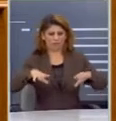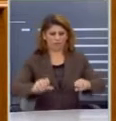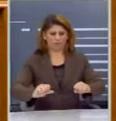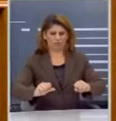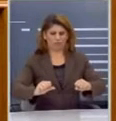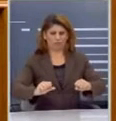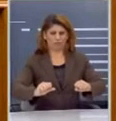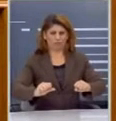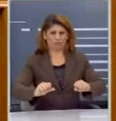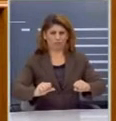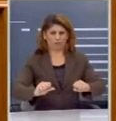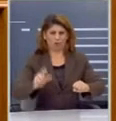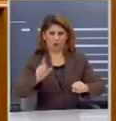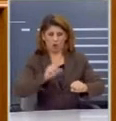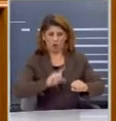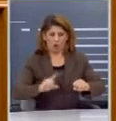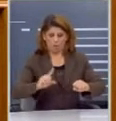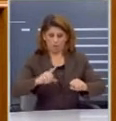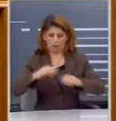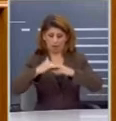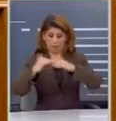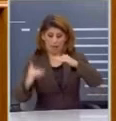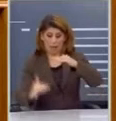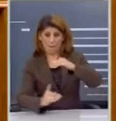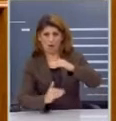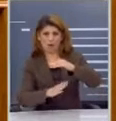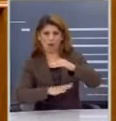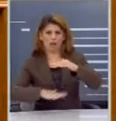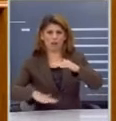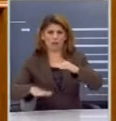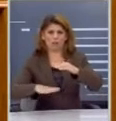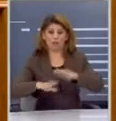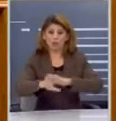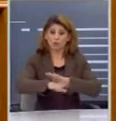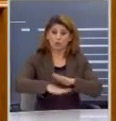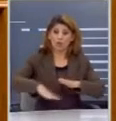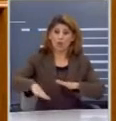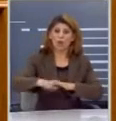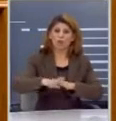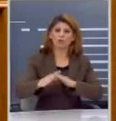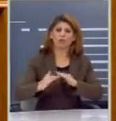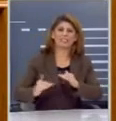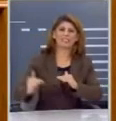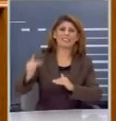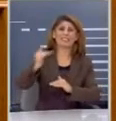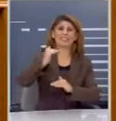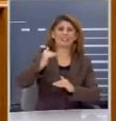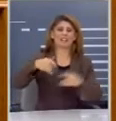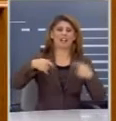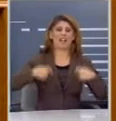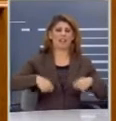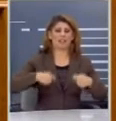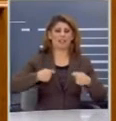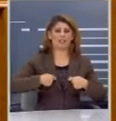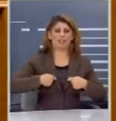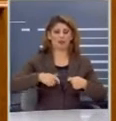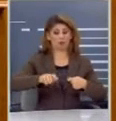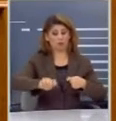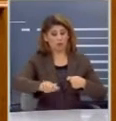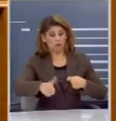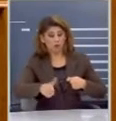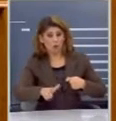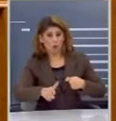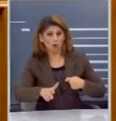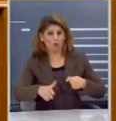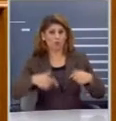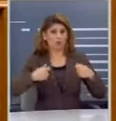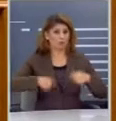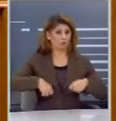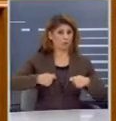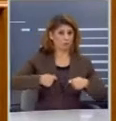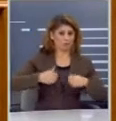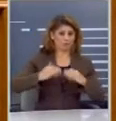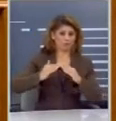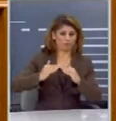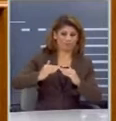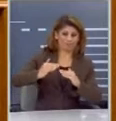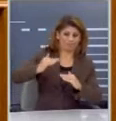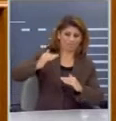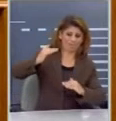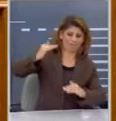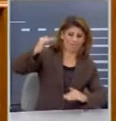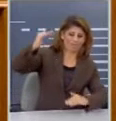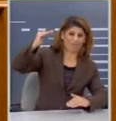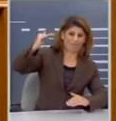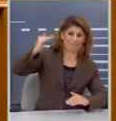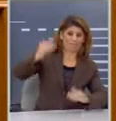τους κυρίαρχους, ανάμεσα στους λαούς και τις ελίτ, ανάμεσα στους φτωχούς και τους πλούσιους, ανάμεσα